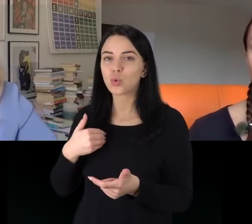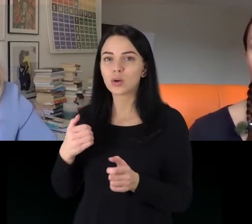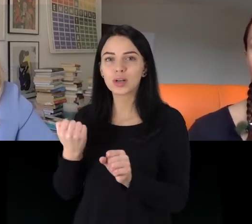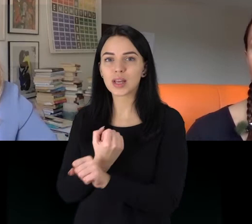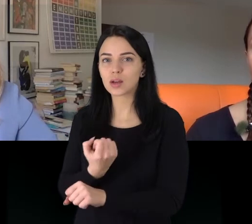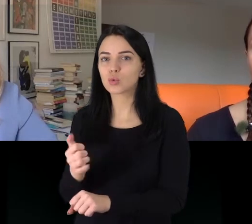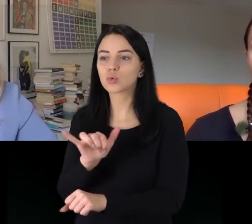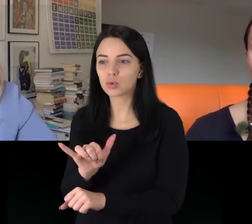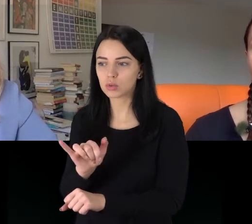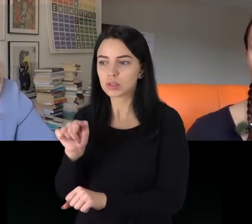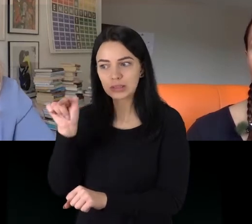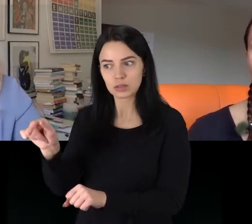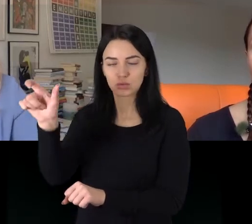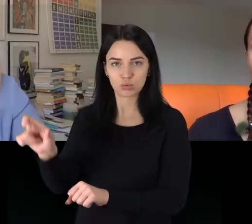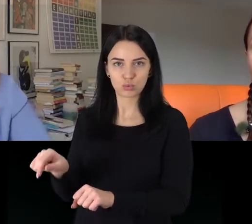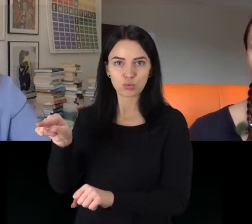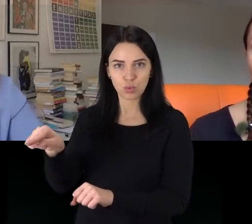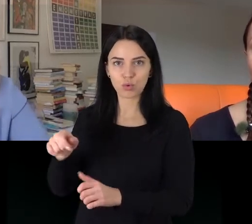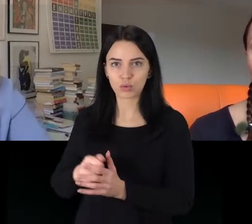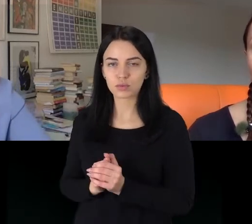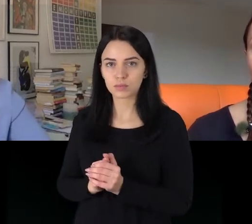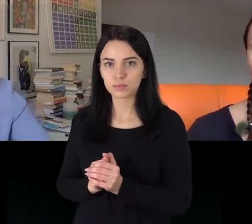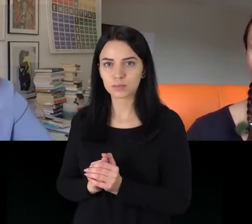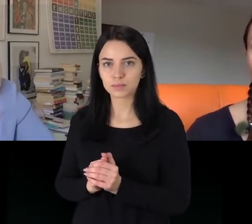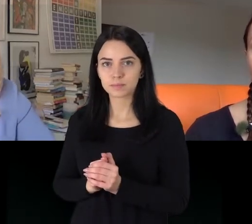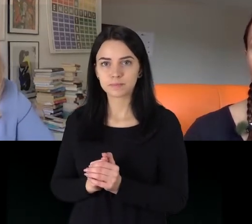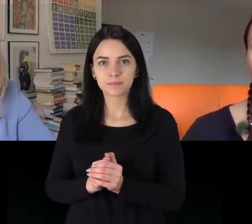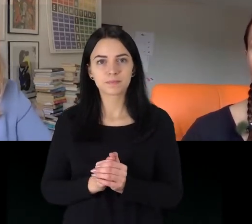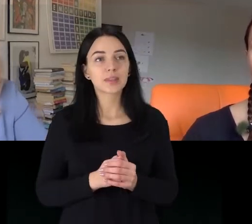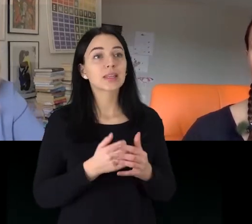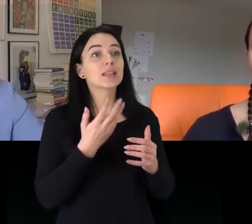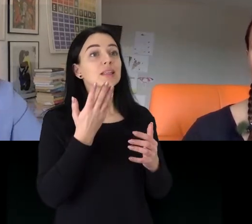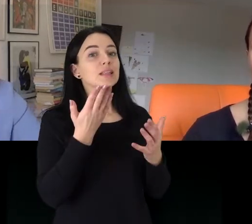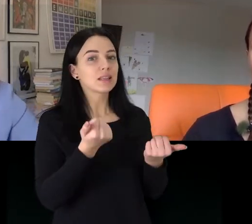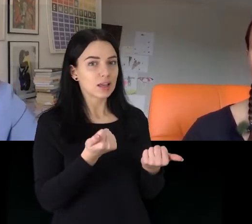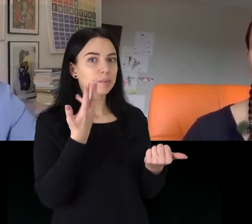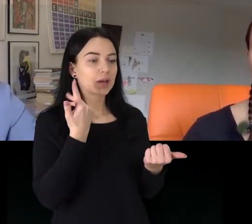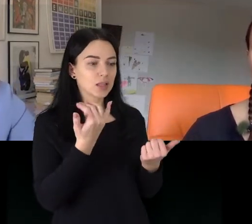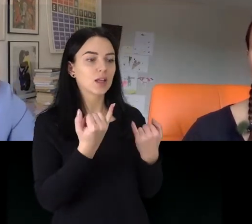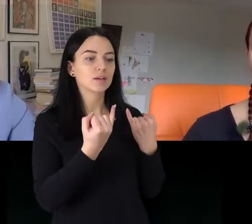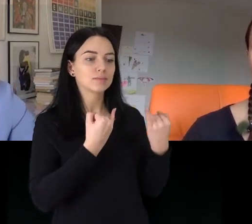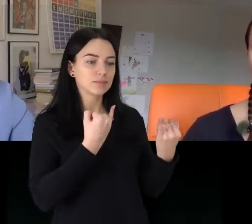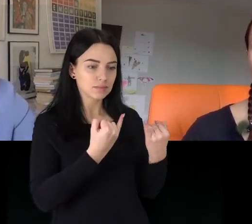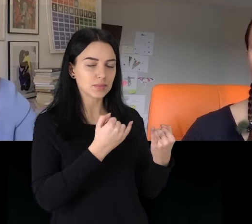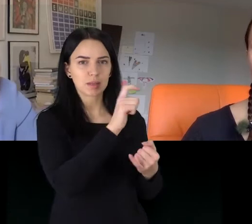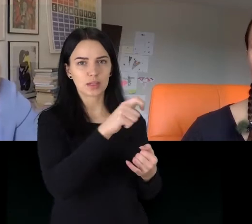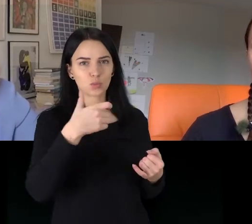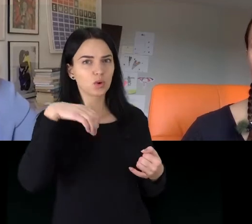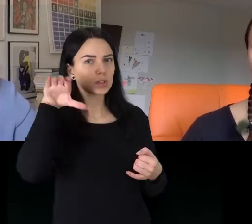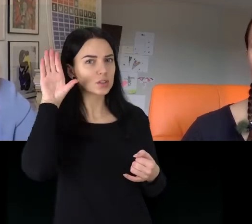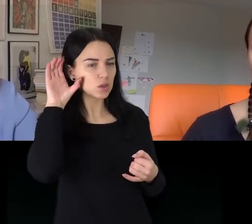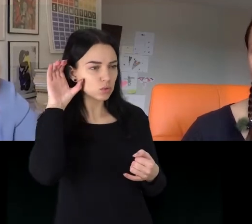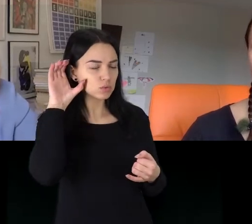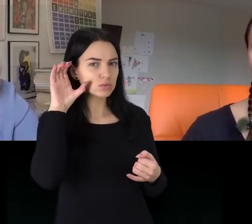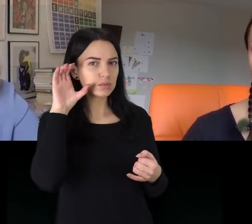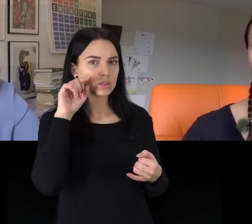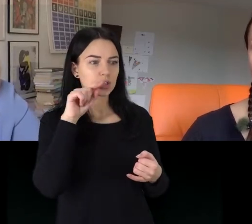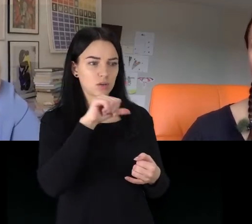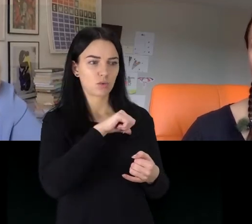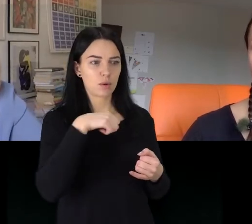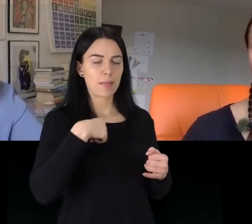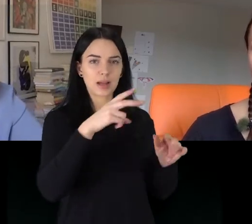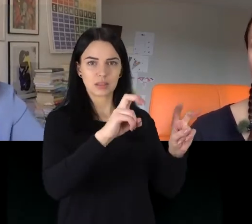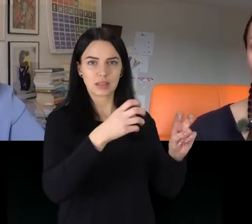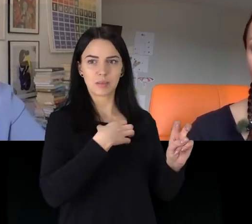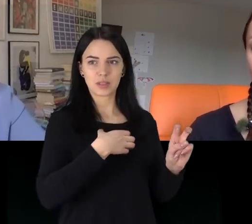jį. Tai žinot, kai bet mes taip kalbam, ar ne, arba kai žmonės klauso ir tie, kurie nesusiję su tuo, ar ne,